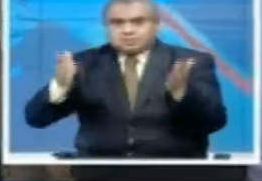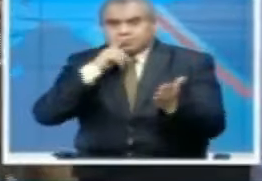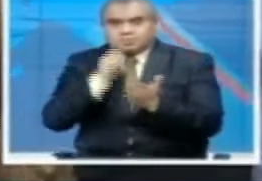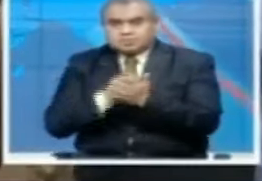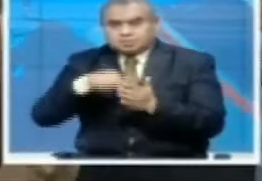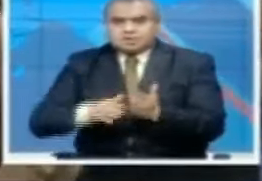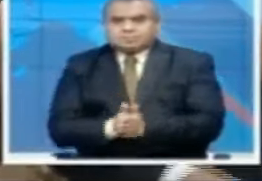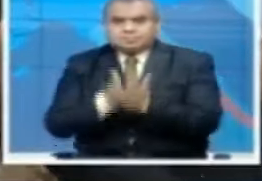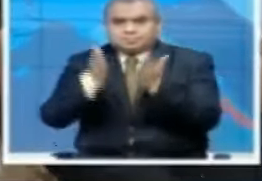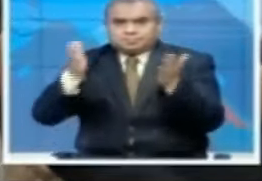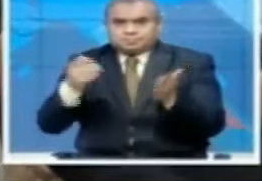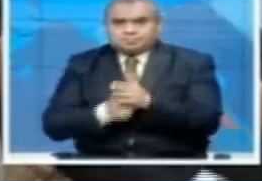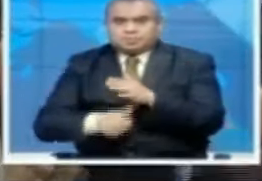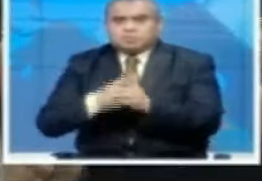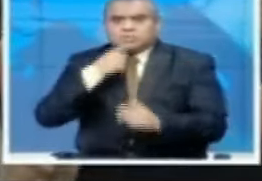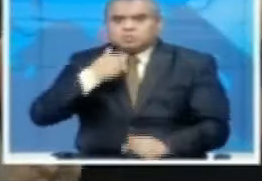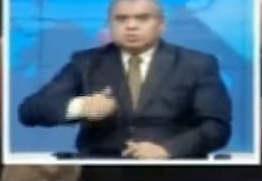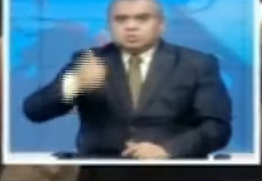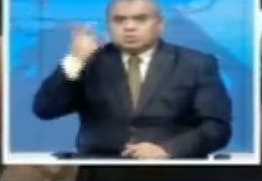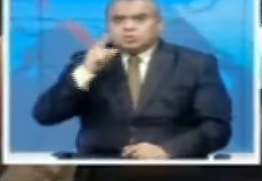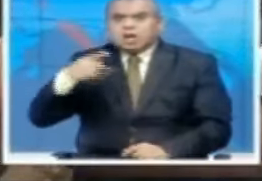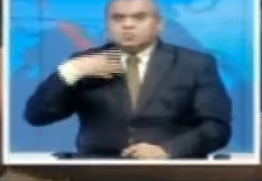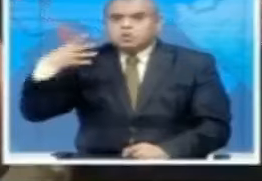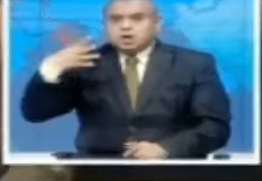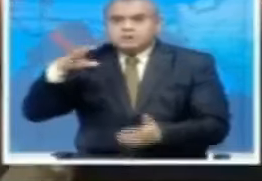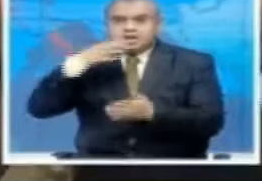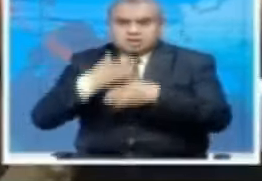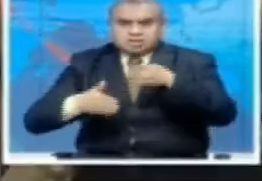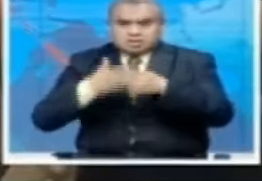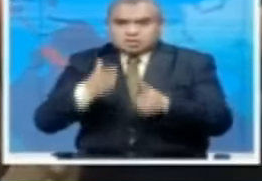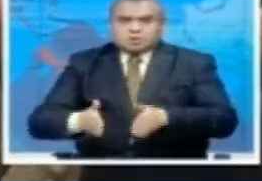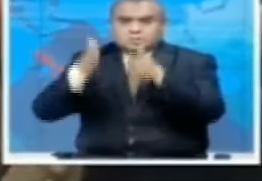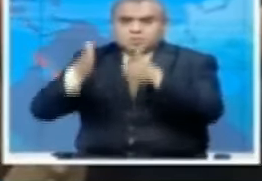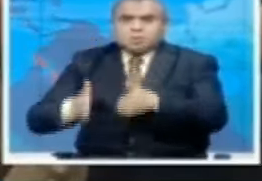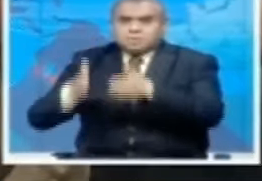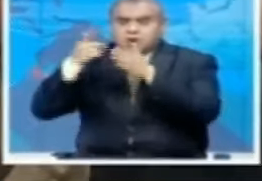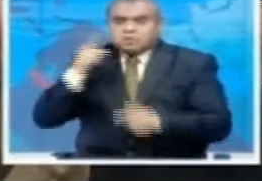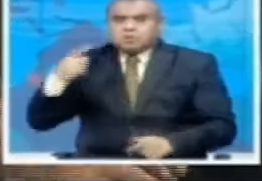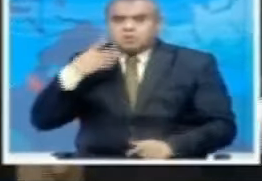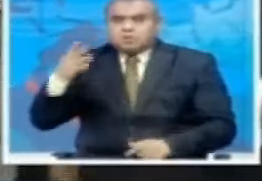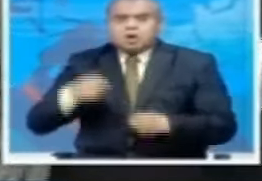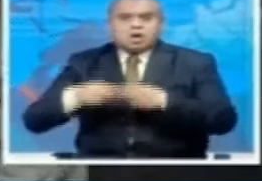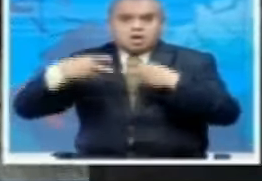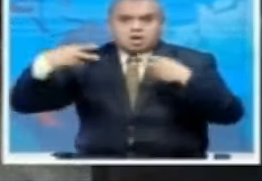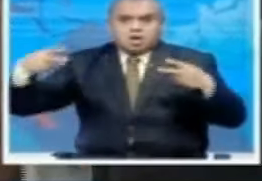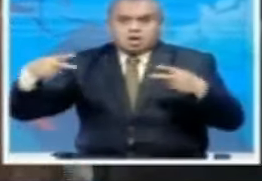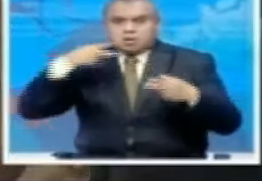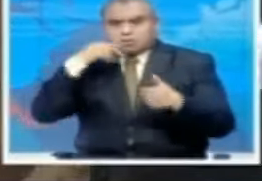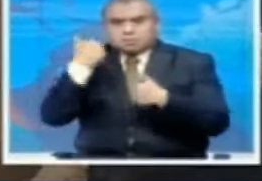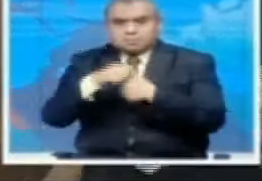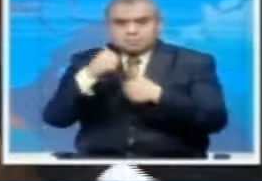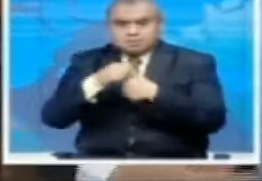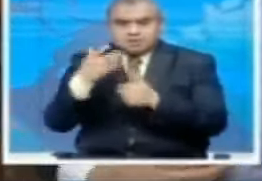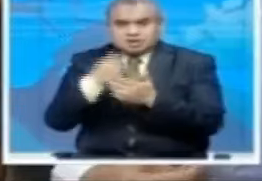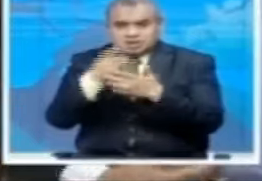بنطرح الأسبقية العاجلة اللي هي 41 عمارة. طيب ال 41 عمارة خلصوا ولسه فيه ناس